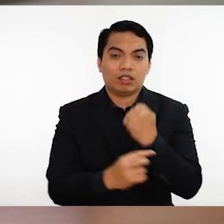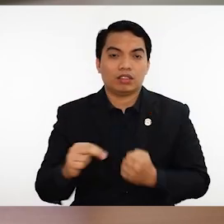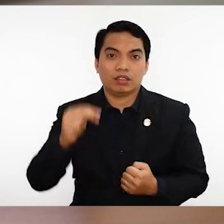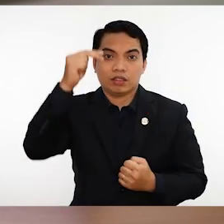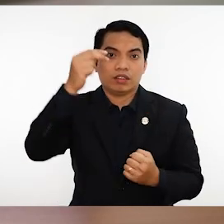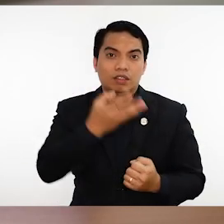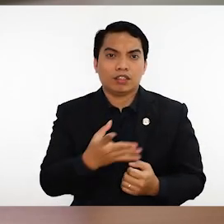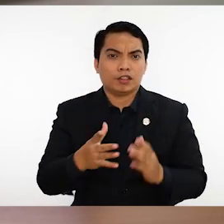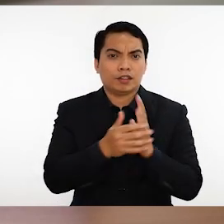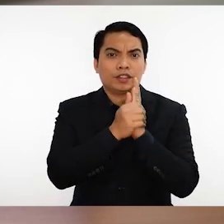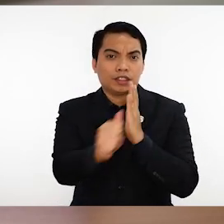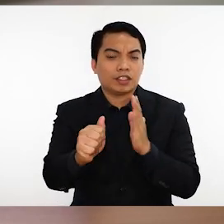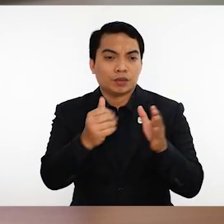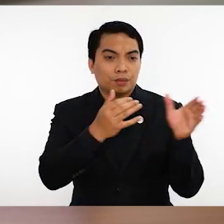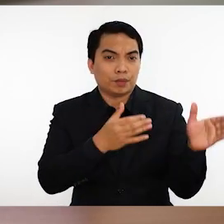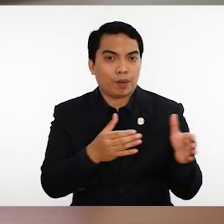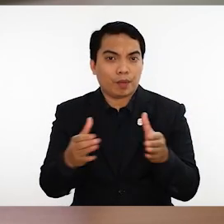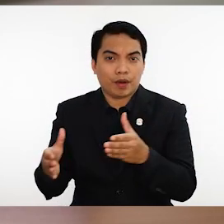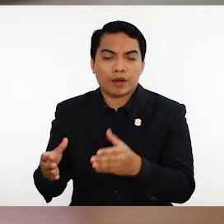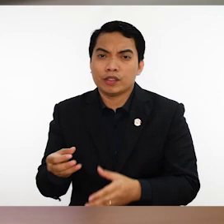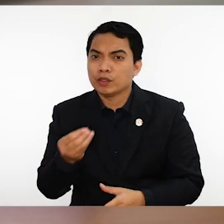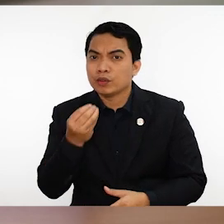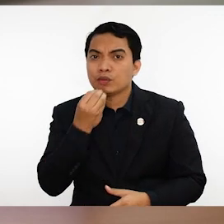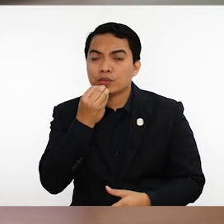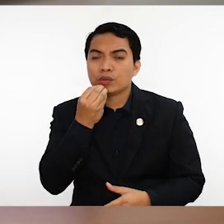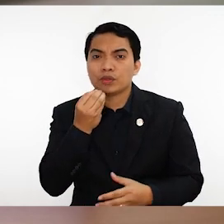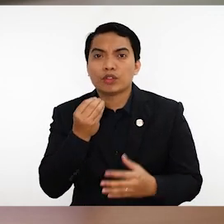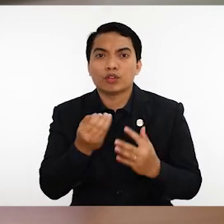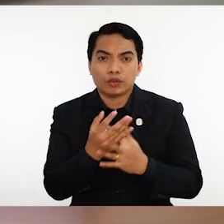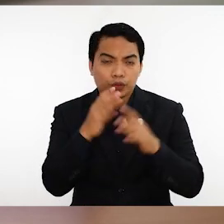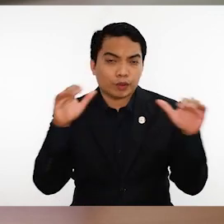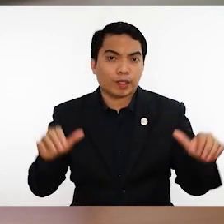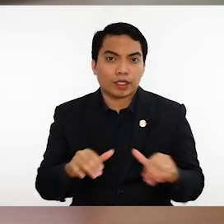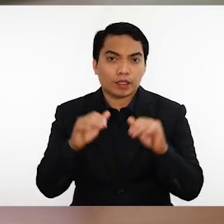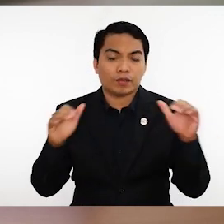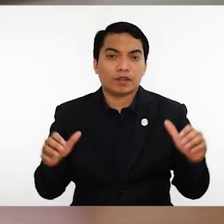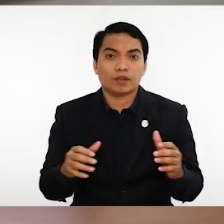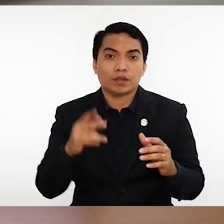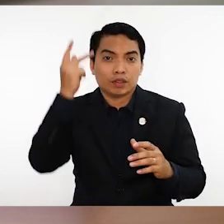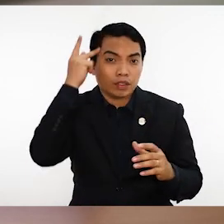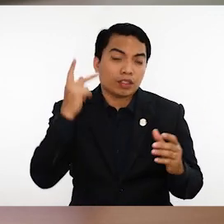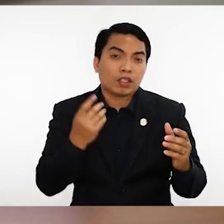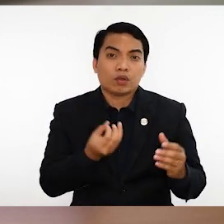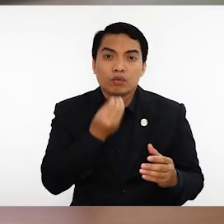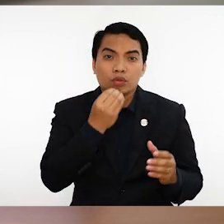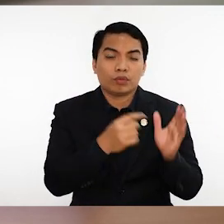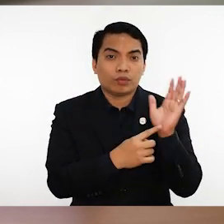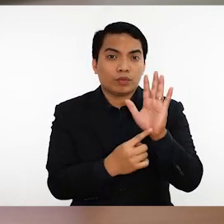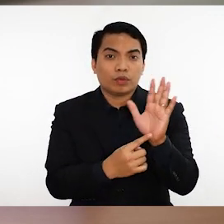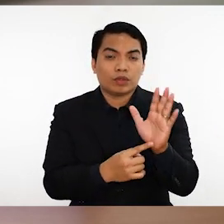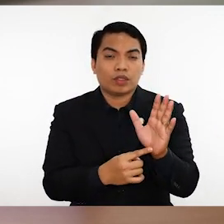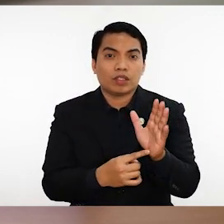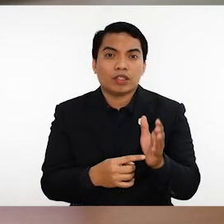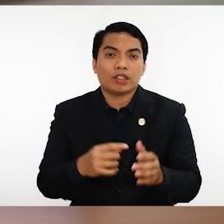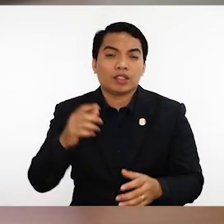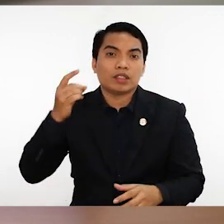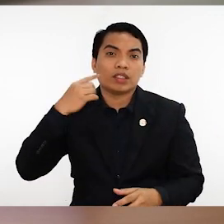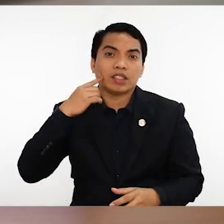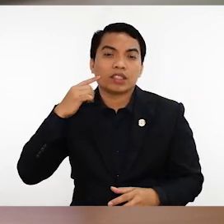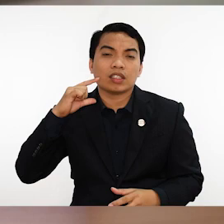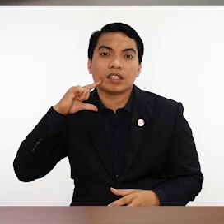kanilang kakayahan sa paghahanda ng pagkain sa aktibidad na kadiwa food presentation. Si kapatid na